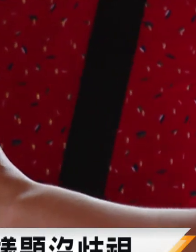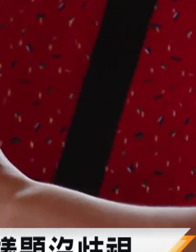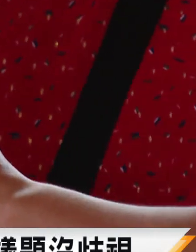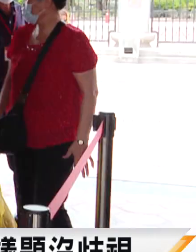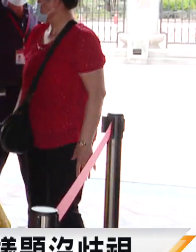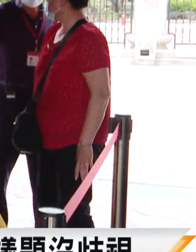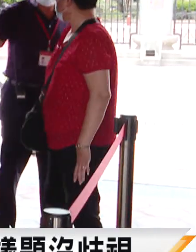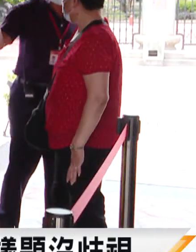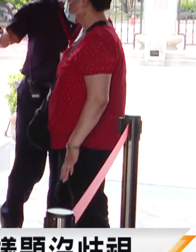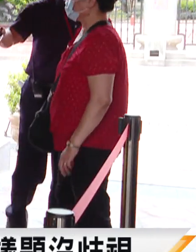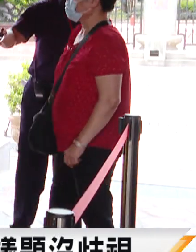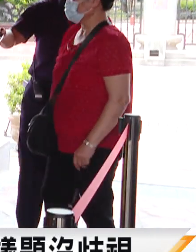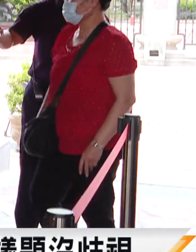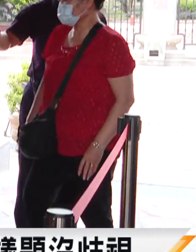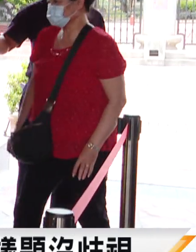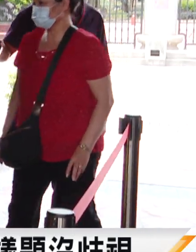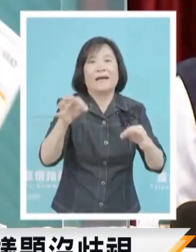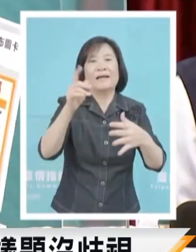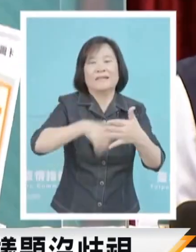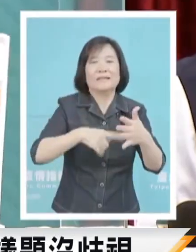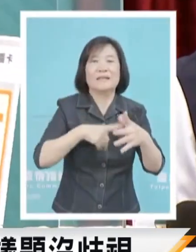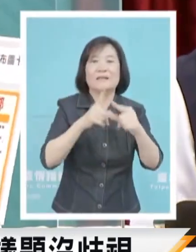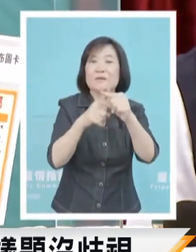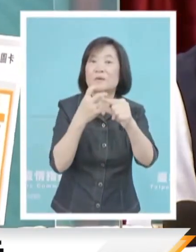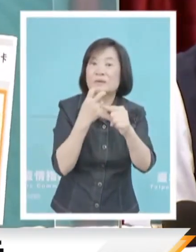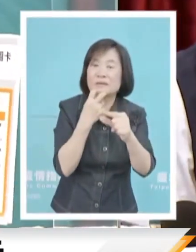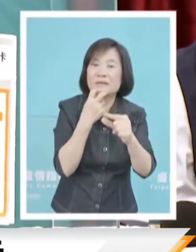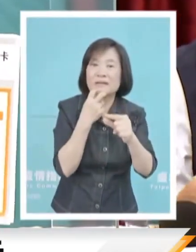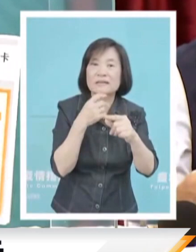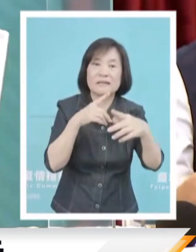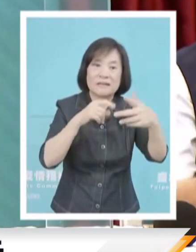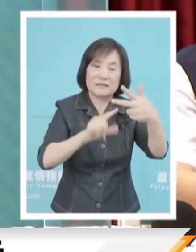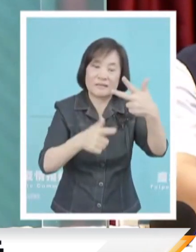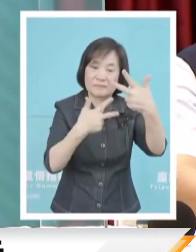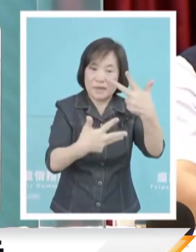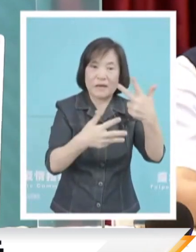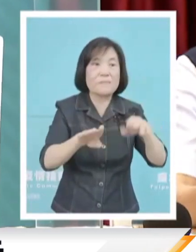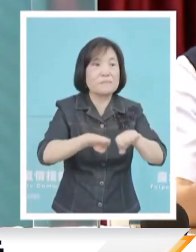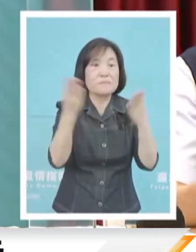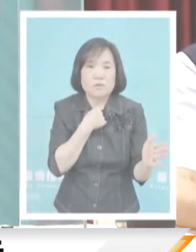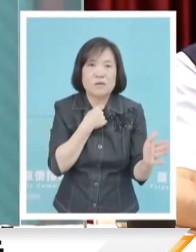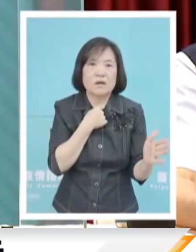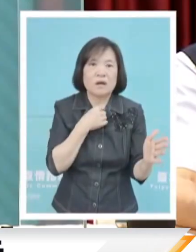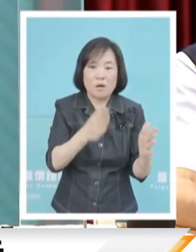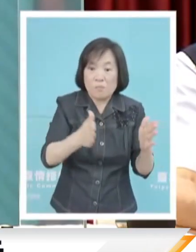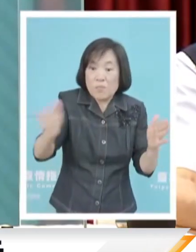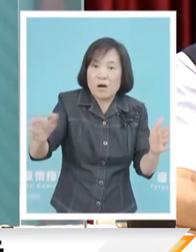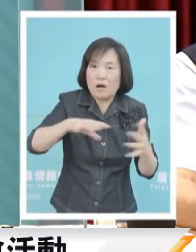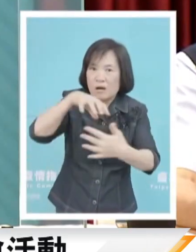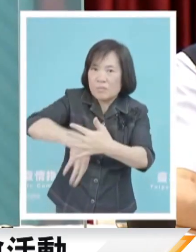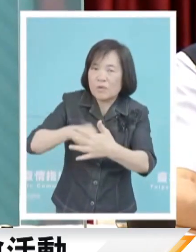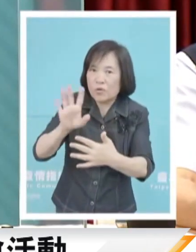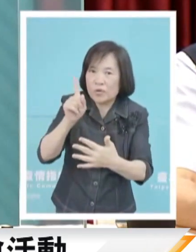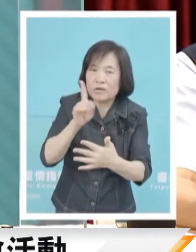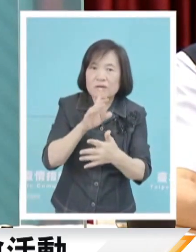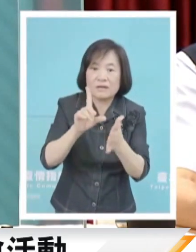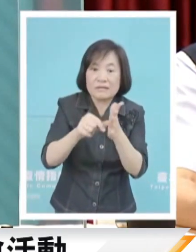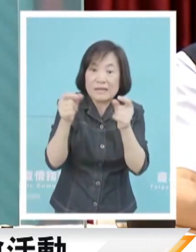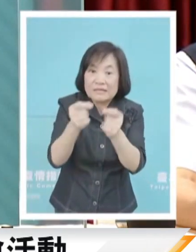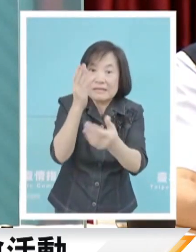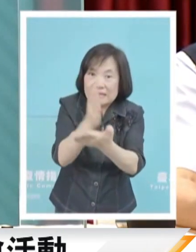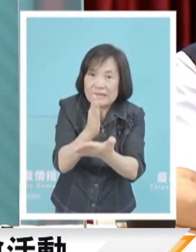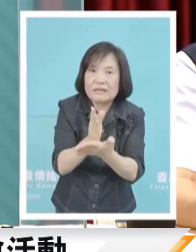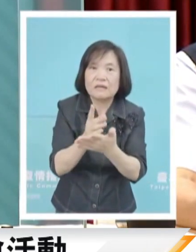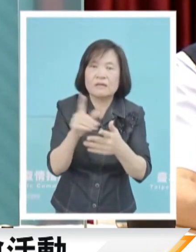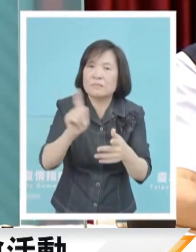市府，闹出不小风波。 中央在7月8号公布了这个图卡，里面有一个就是暂停宗教